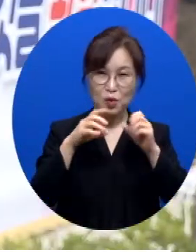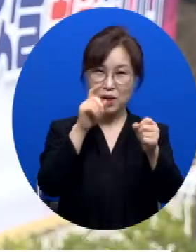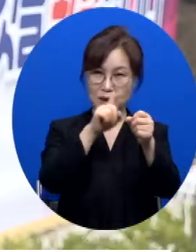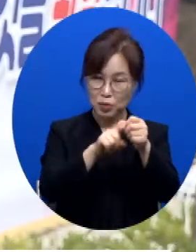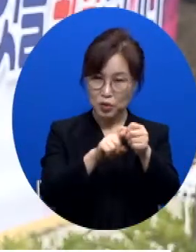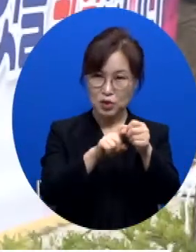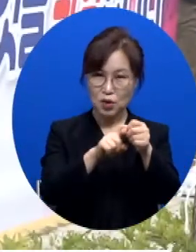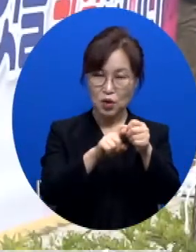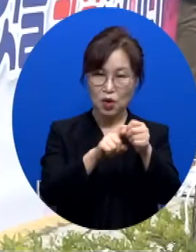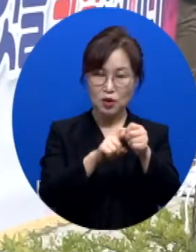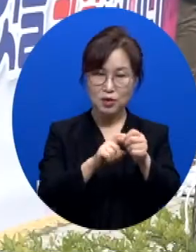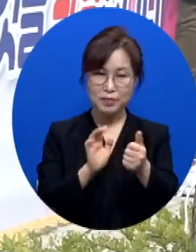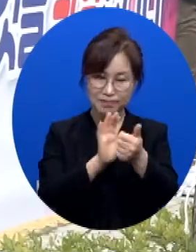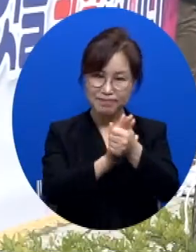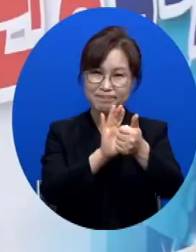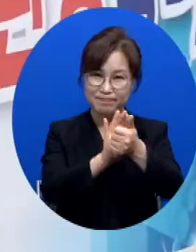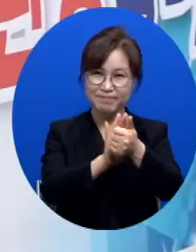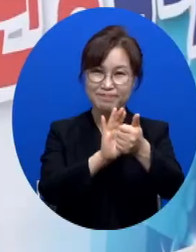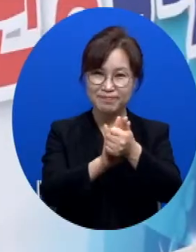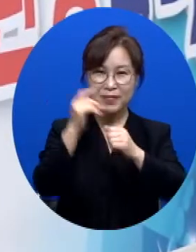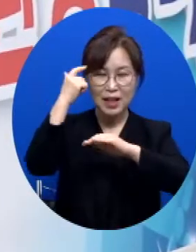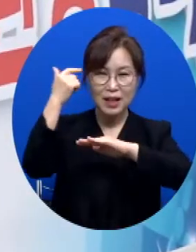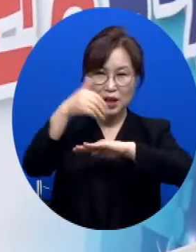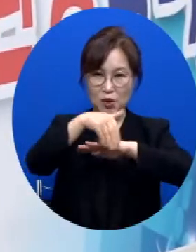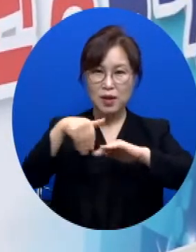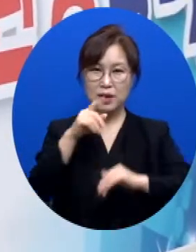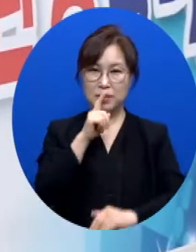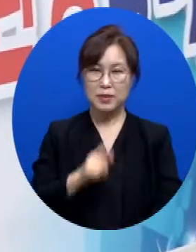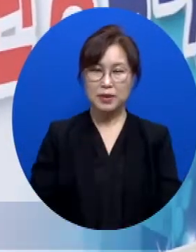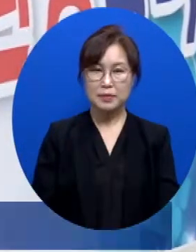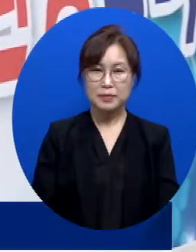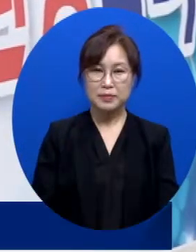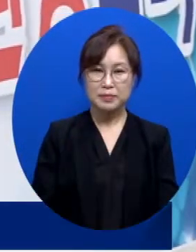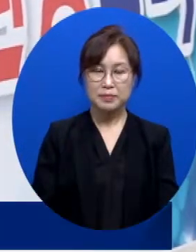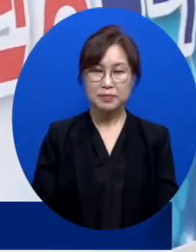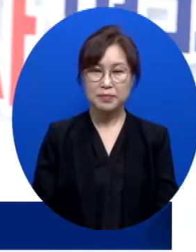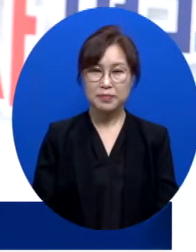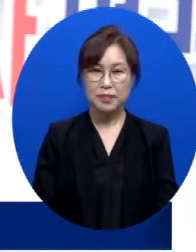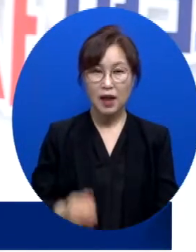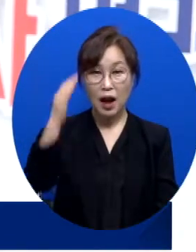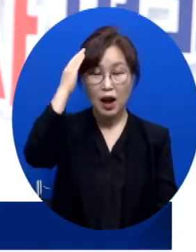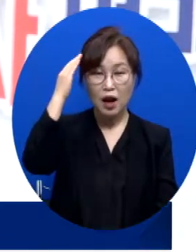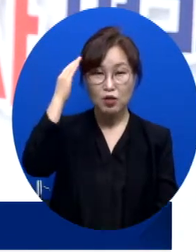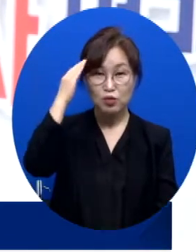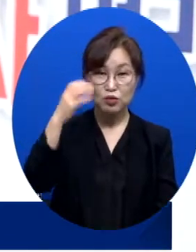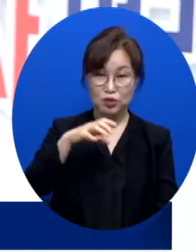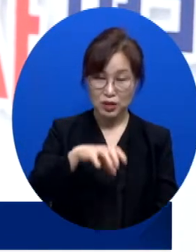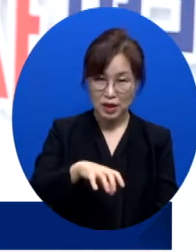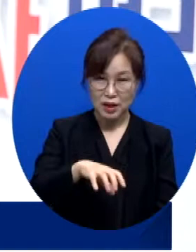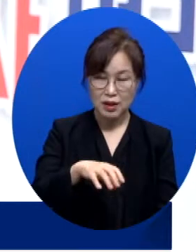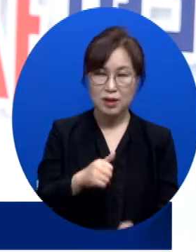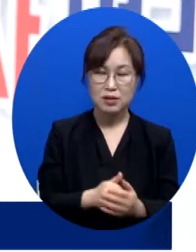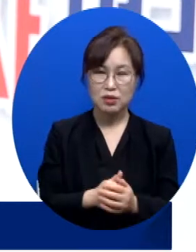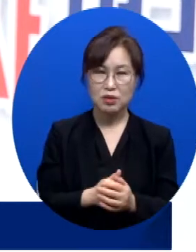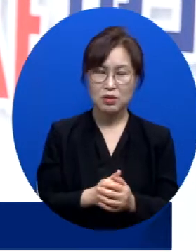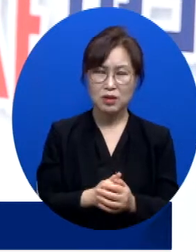대한 적극적인 지원의 뜻을 밝혔습니다. 이분들이 우리나라에서 그동안의 그